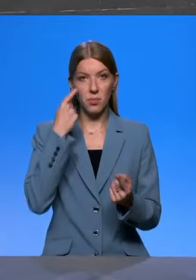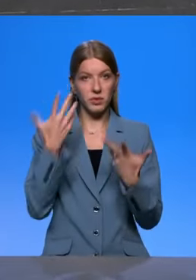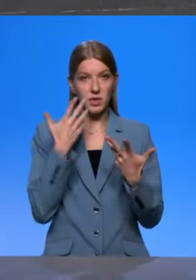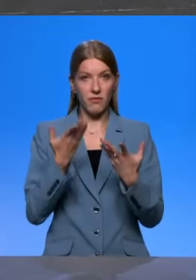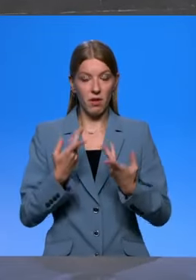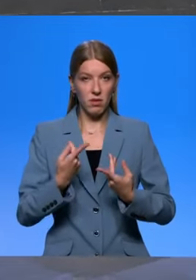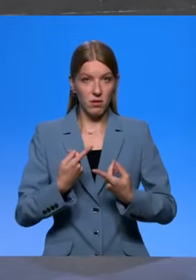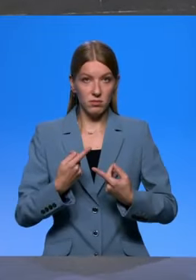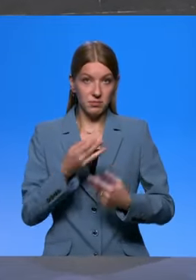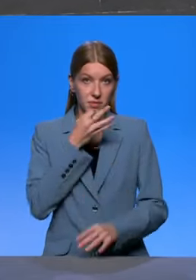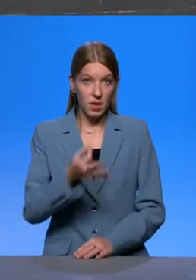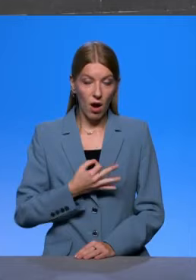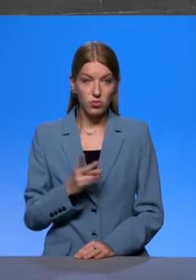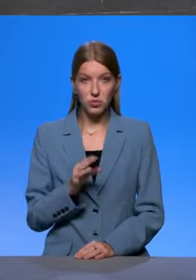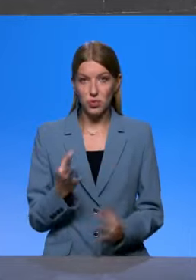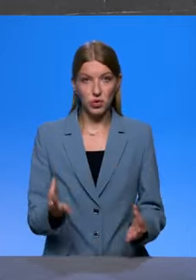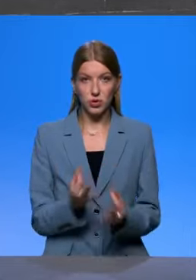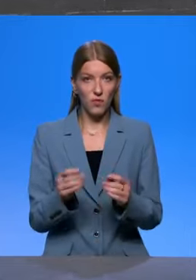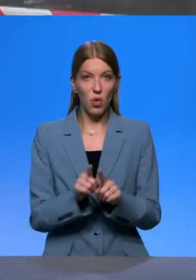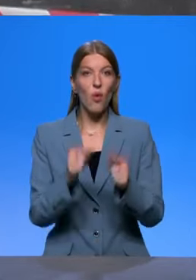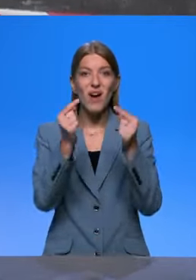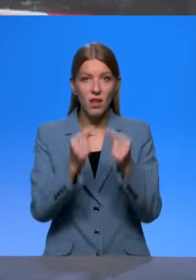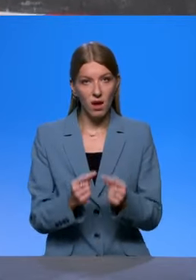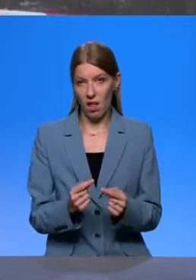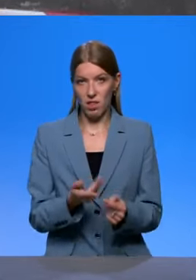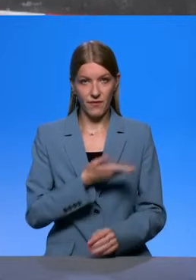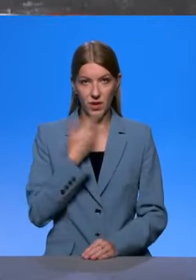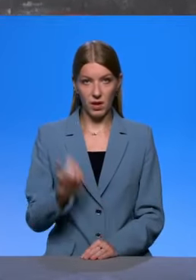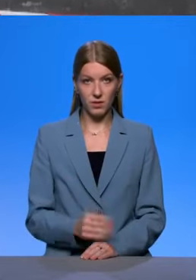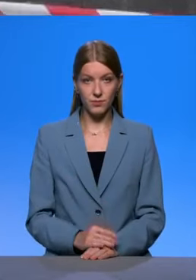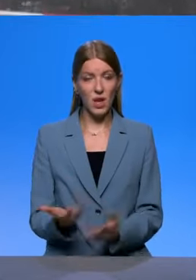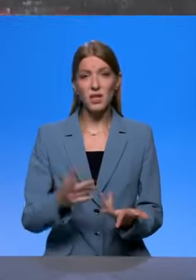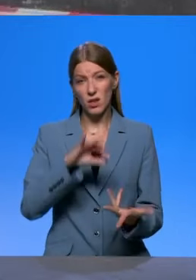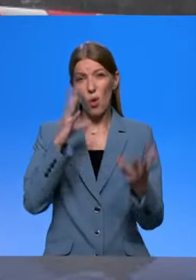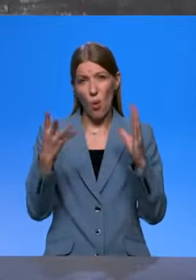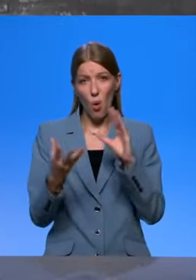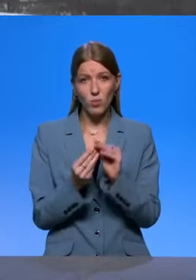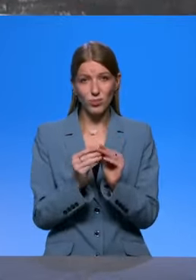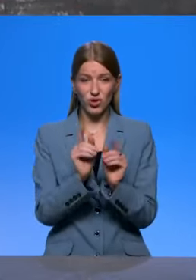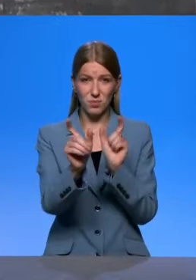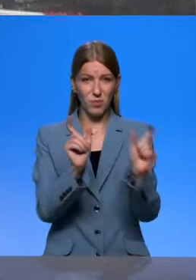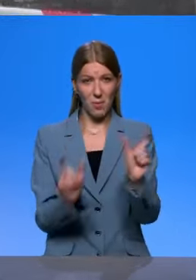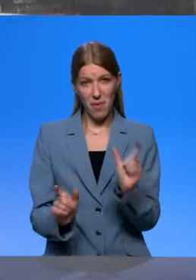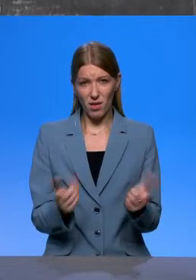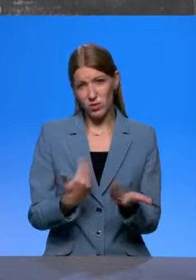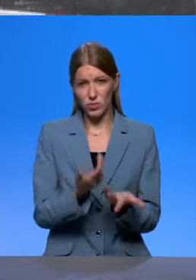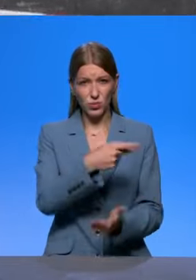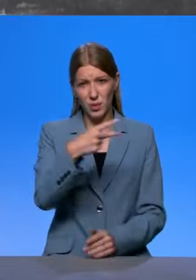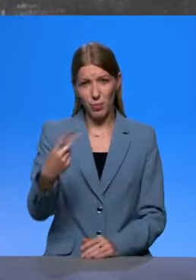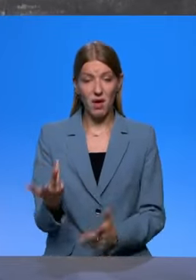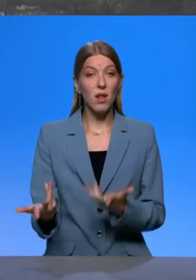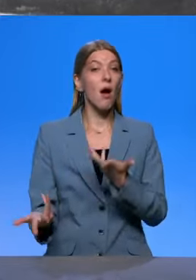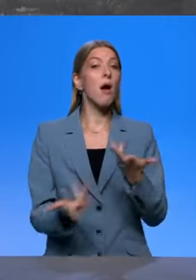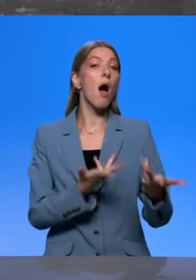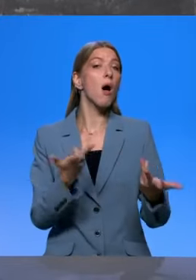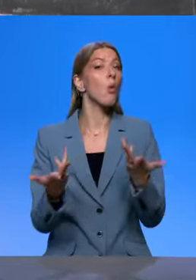ничего такого конкретного точно нет. Какие-то общие моменты, конечно, там условно, я не знаю, какой-нибудь успех